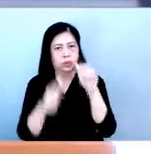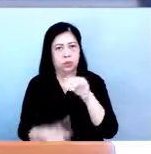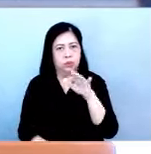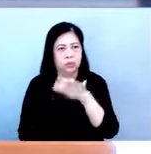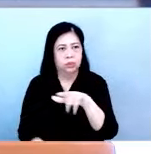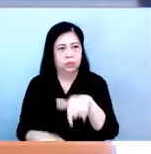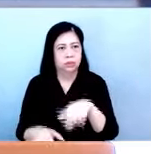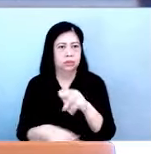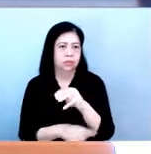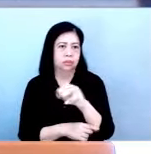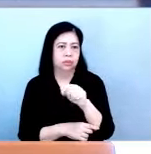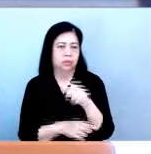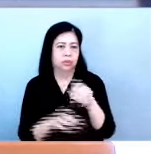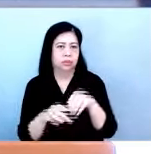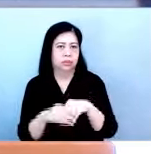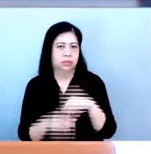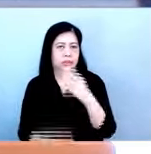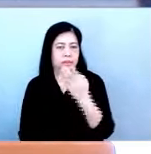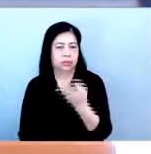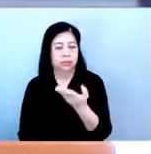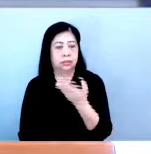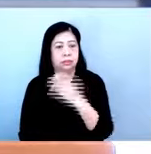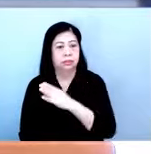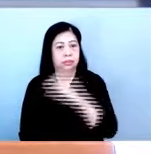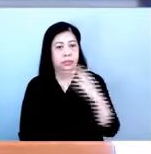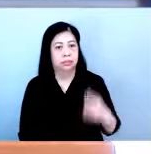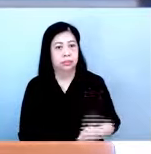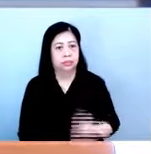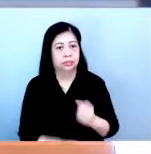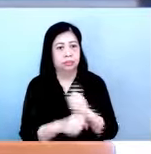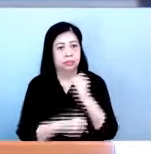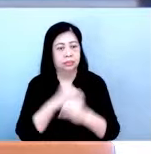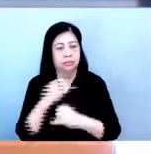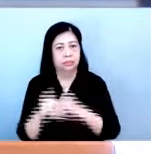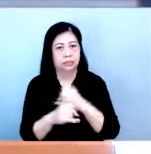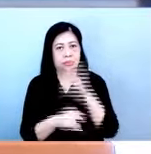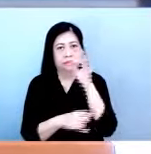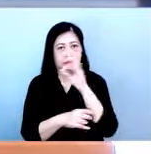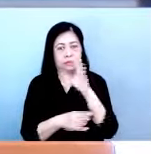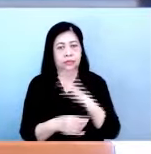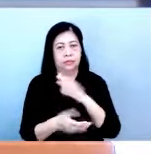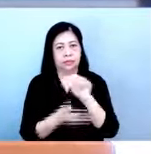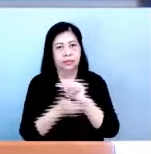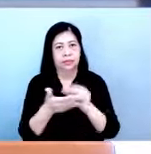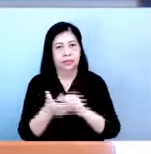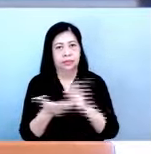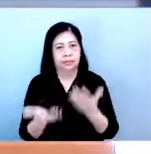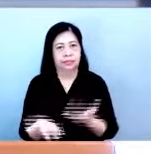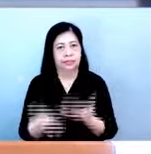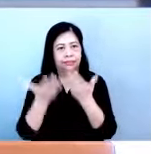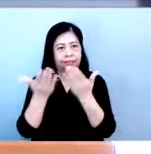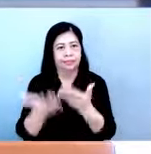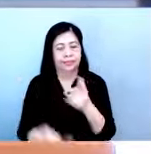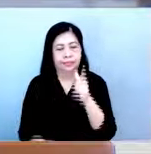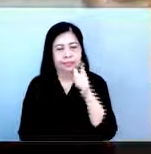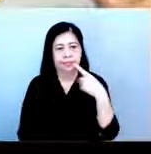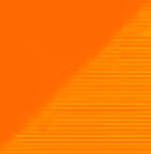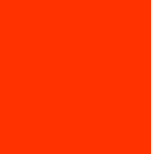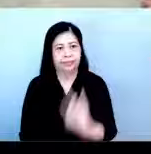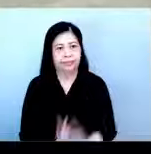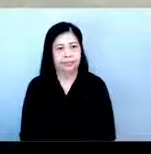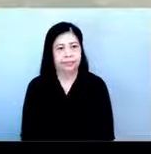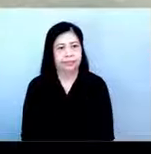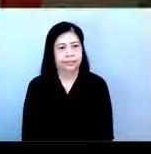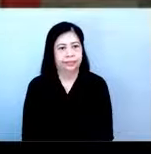mall sa Binondo. Ang obrang yan, gawa pa ng isang international Pinoy pride artist. Nasa front ng balitang yan, si Laila Pangilinan.